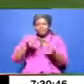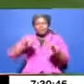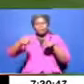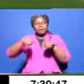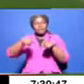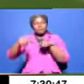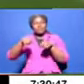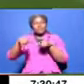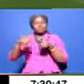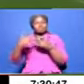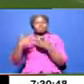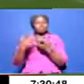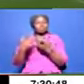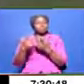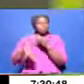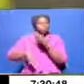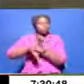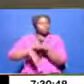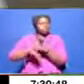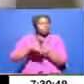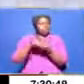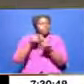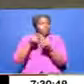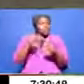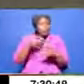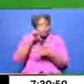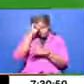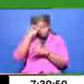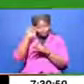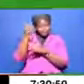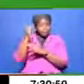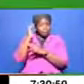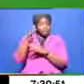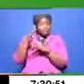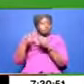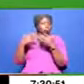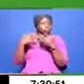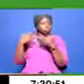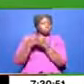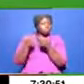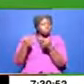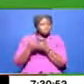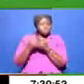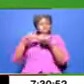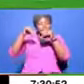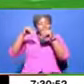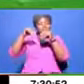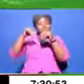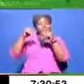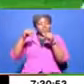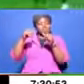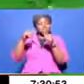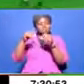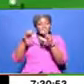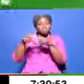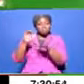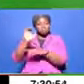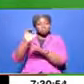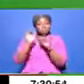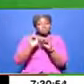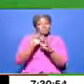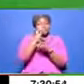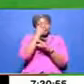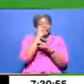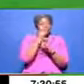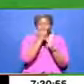Kenya haitacheza mechi hizo za kufuzu za kundi cha dhidi ya Cameroon, Namibia na Burundi. Kenya iliratibiwa kuanza mechi